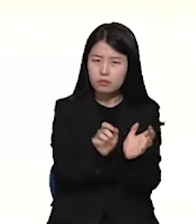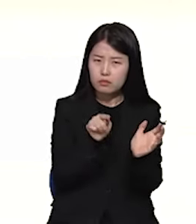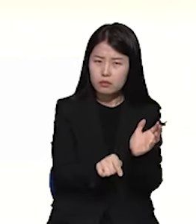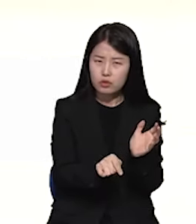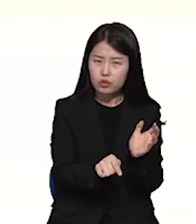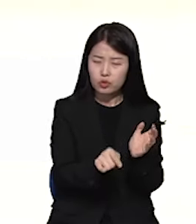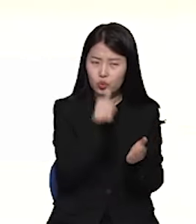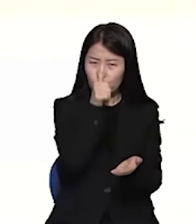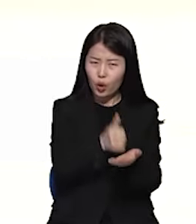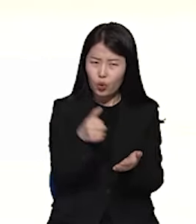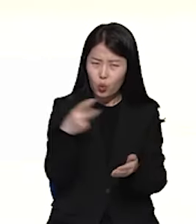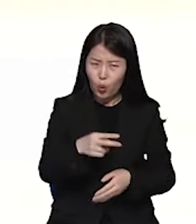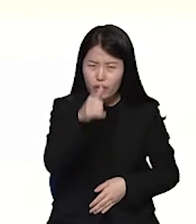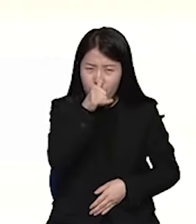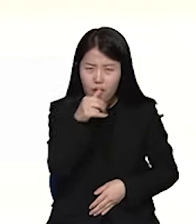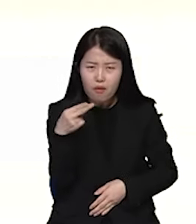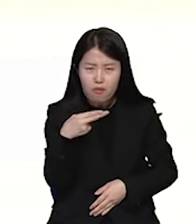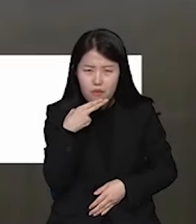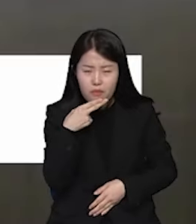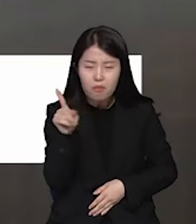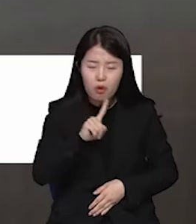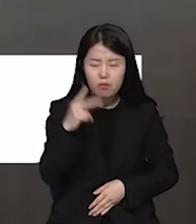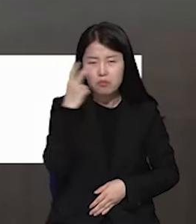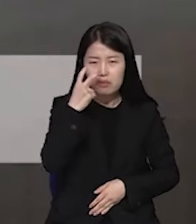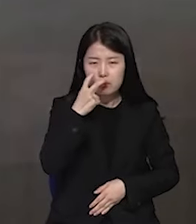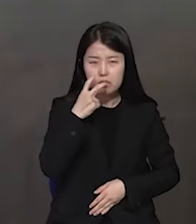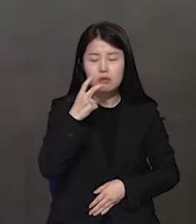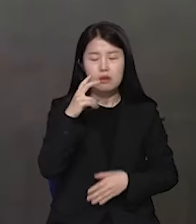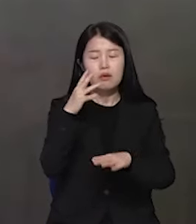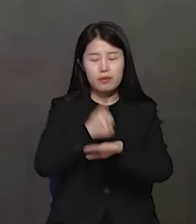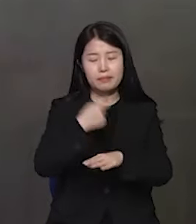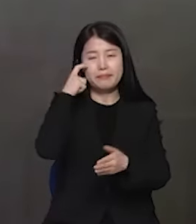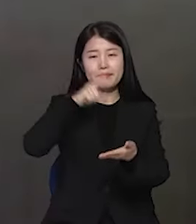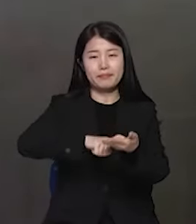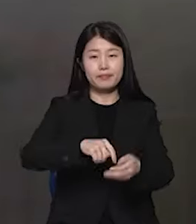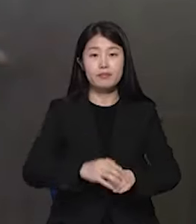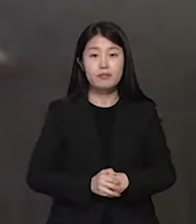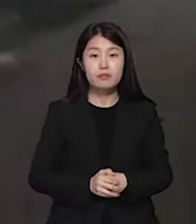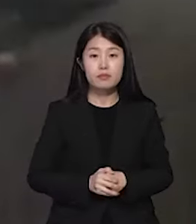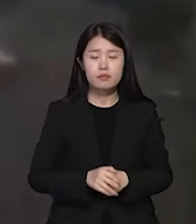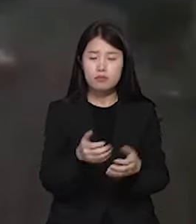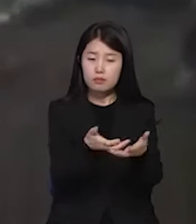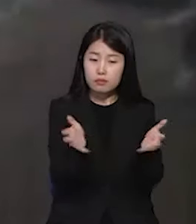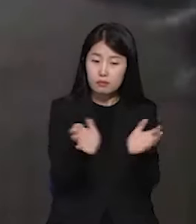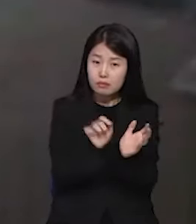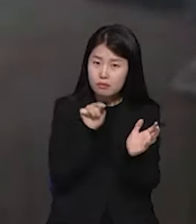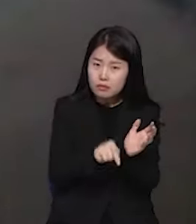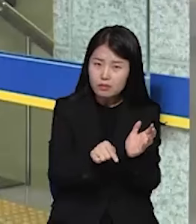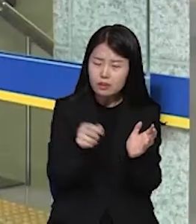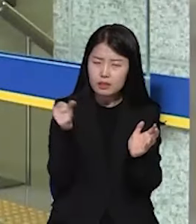나머지 공범하고 추가 여죄를 밝히게 됐습니다. 경찰은 이들을 상대로 여죄를